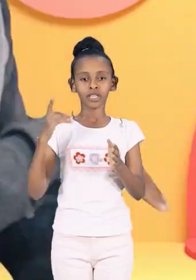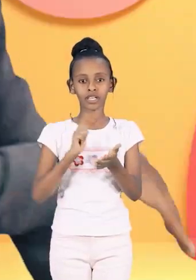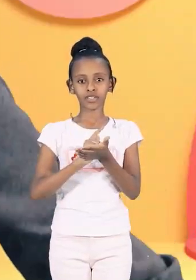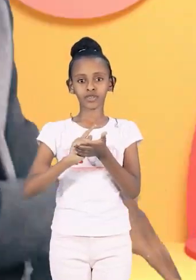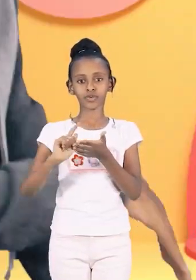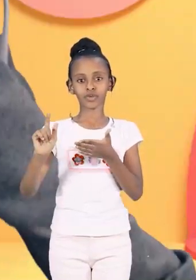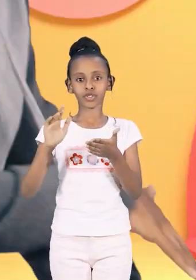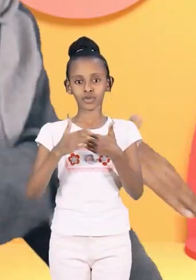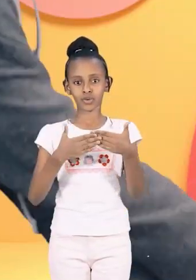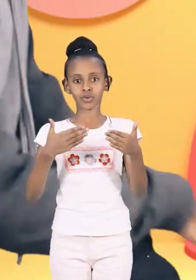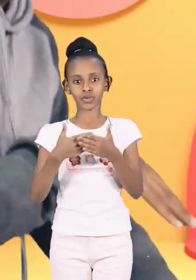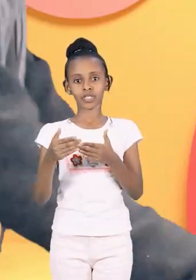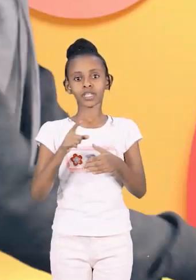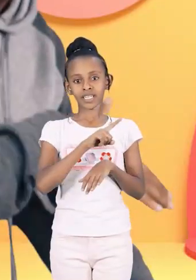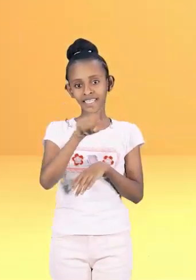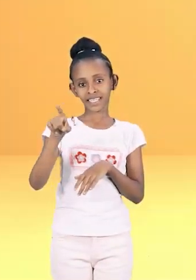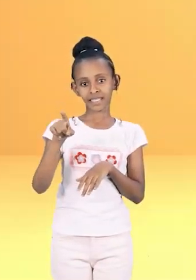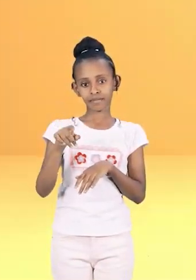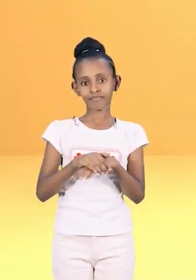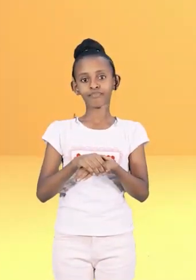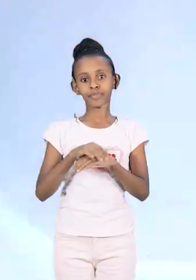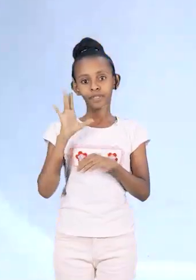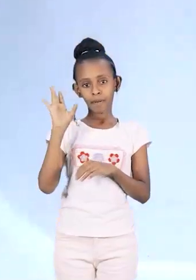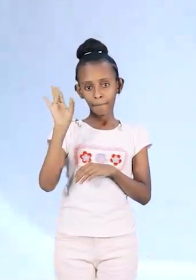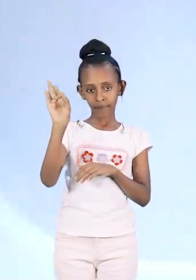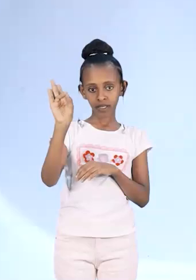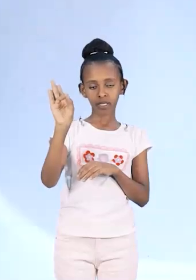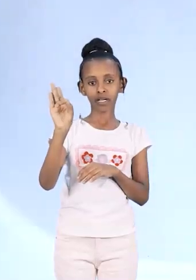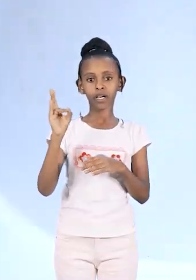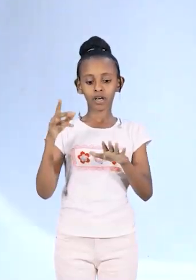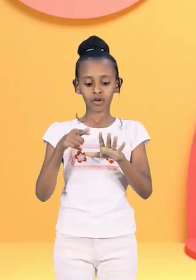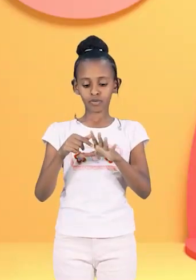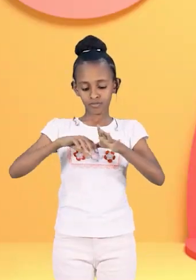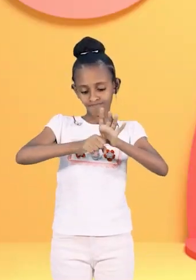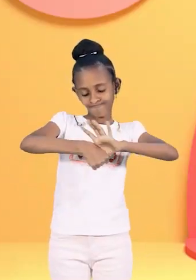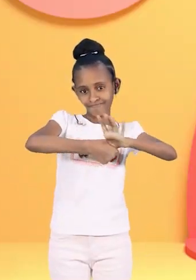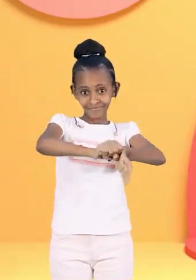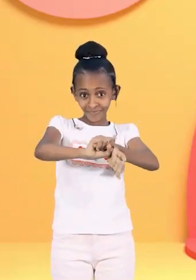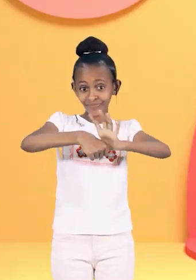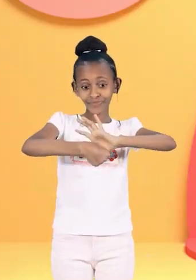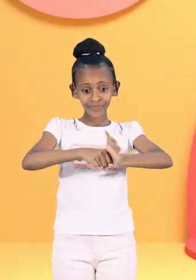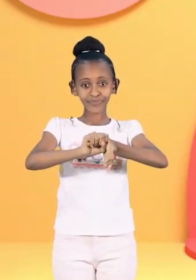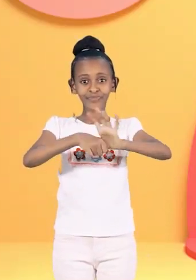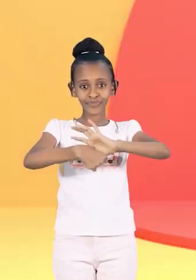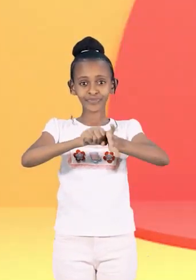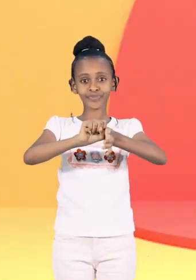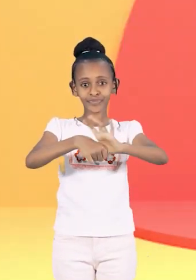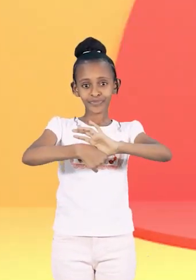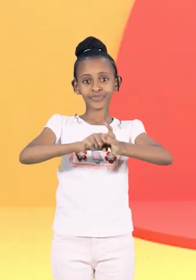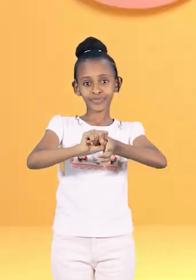sasalphaan qulqullina harkaaf torbaffaan abbudduu qubee keenya sirritti sukkuumna